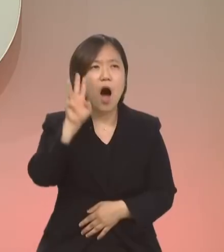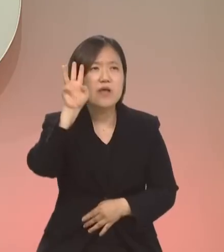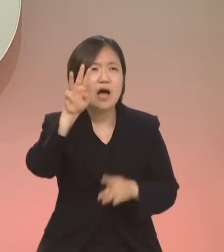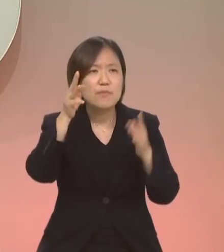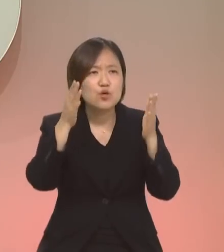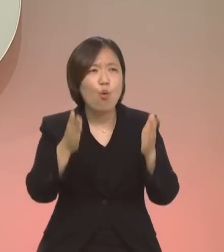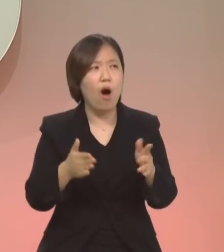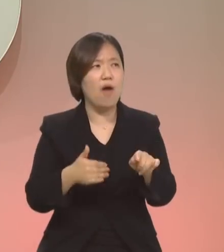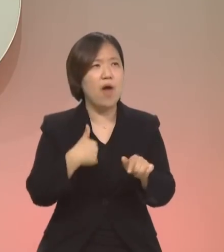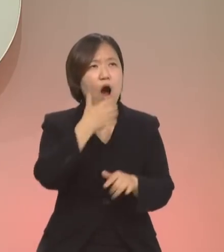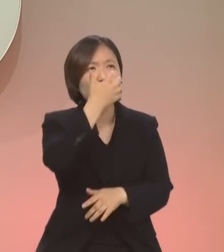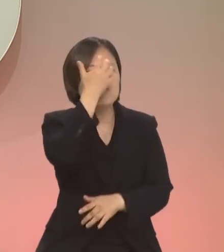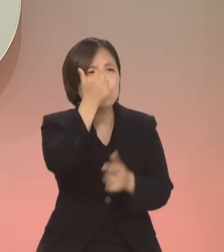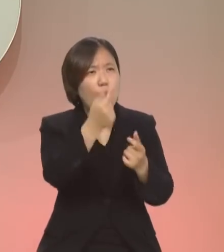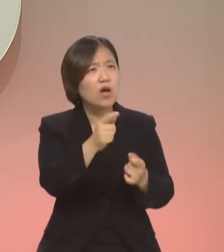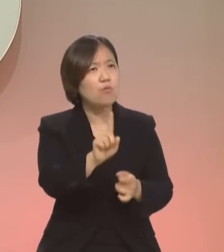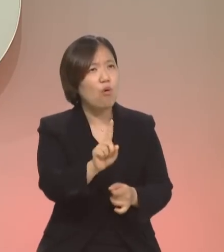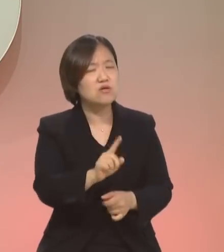하다가